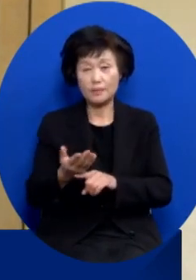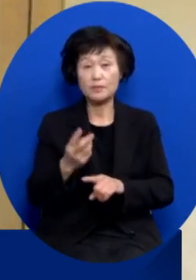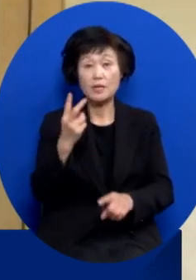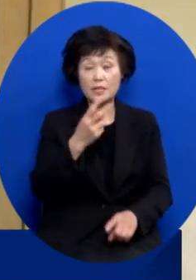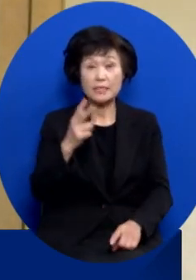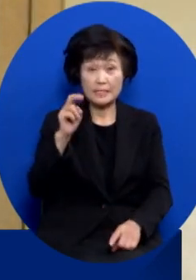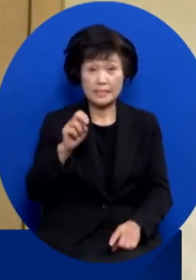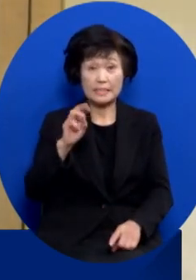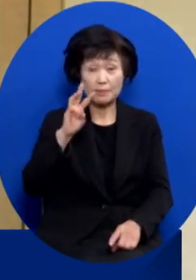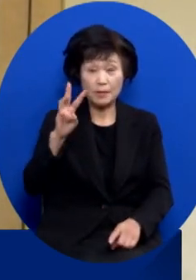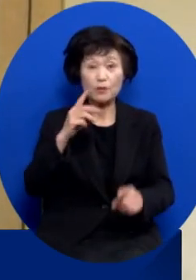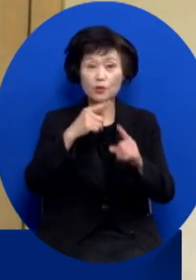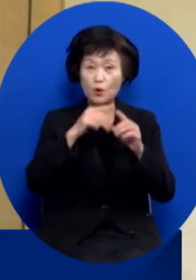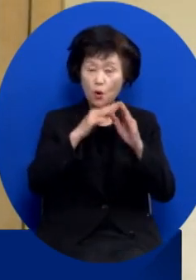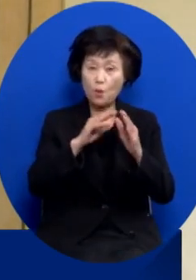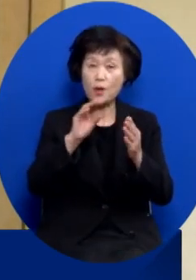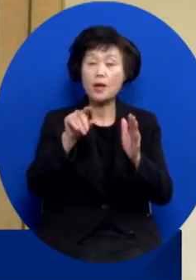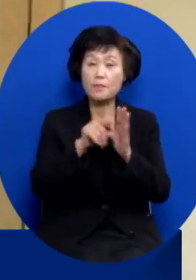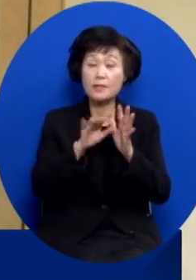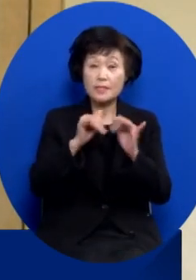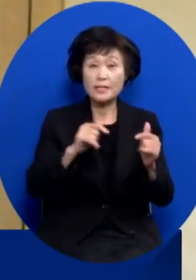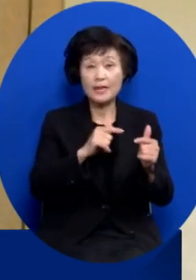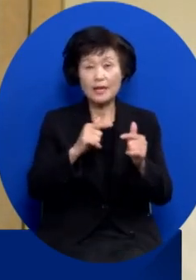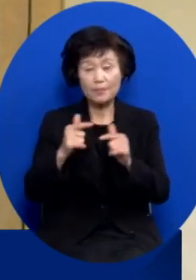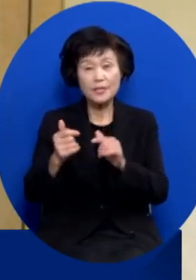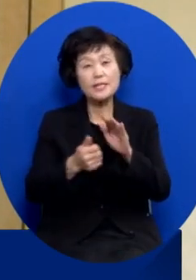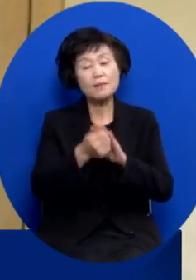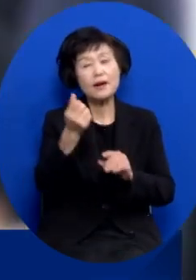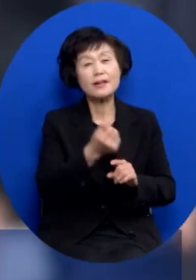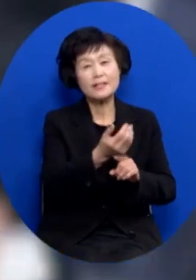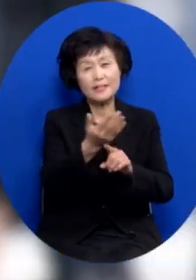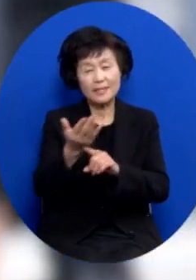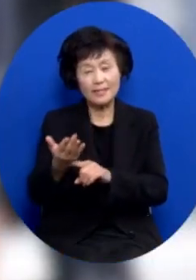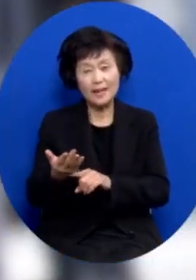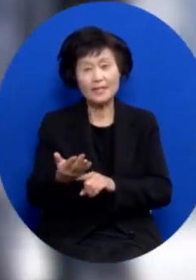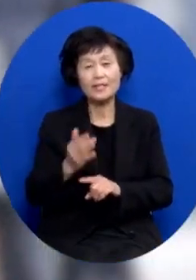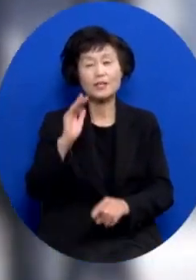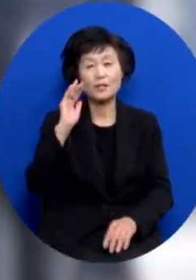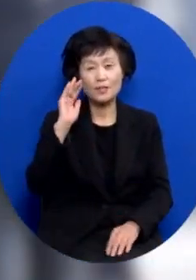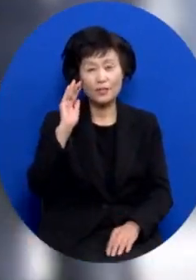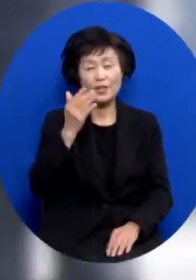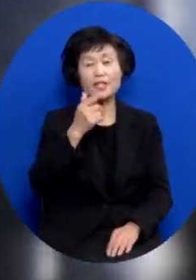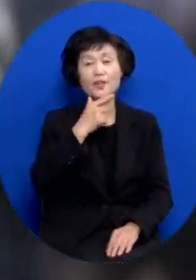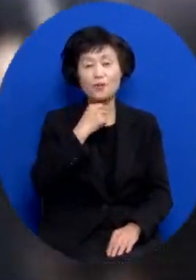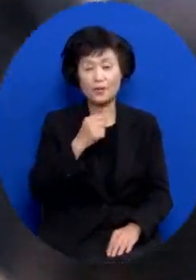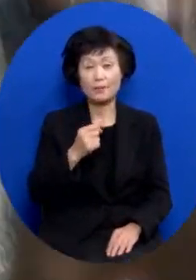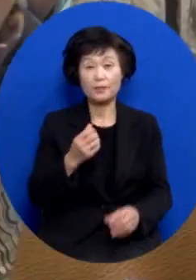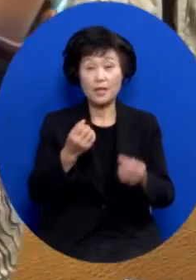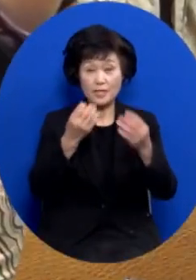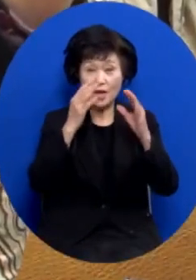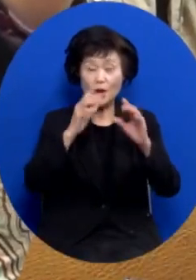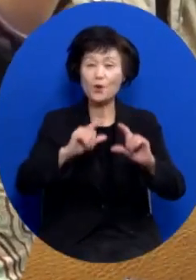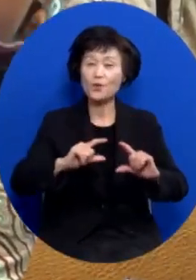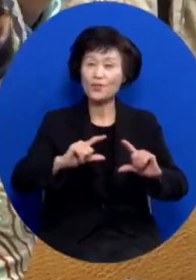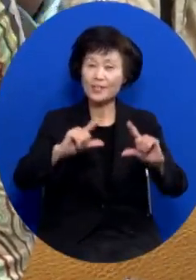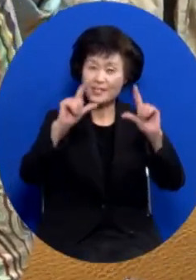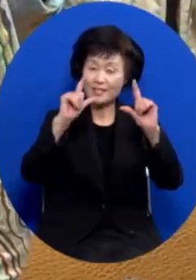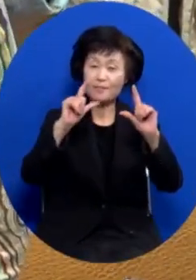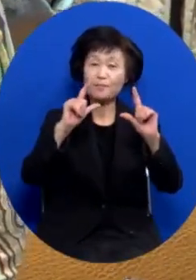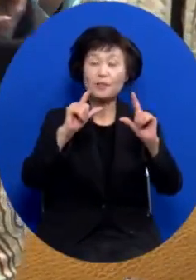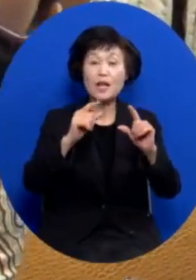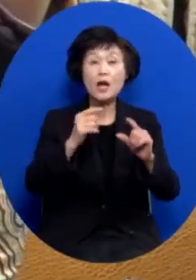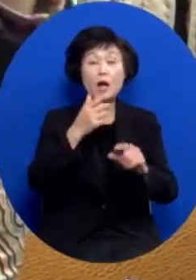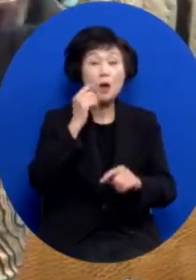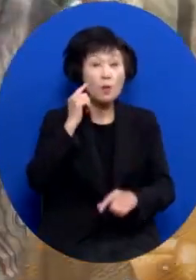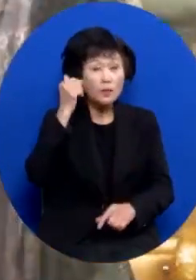교회와 그리스도인이 그렇게 걸어가는 한 해 되기를 바랍니다. 2023년 새로운 한 해, 목회자들의